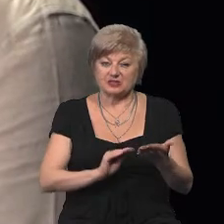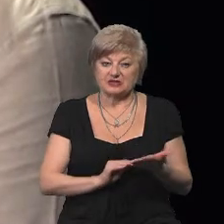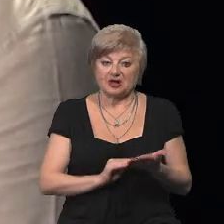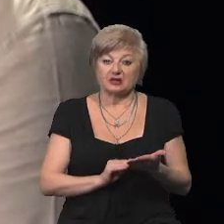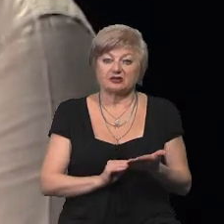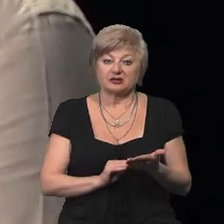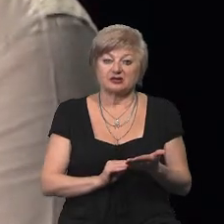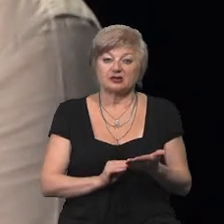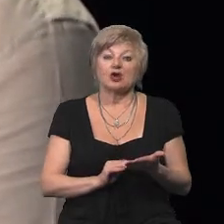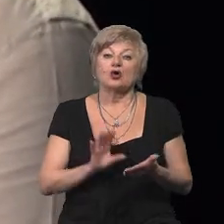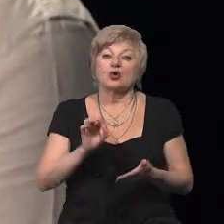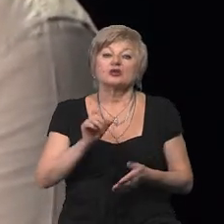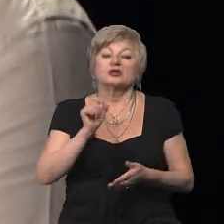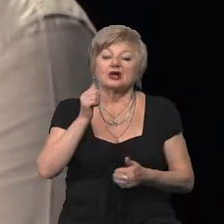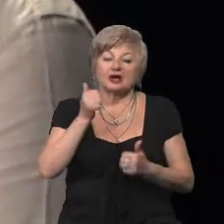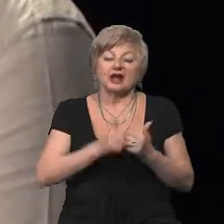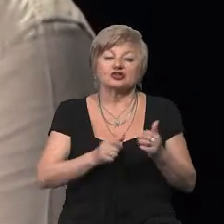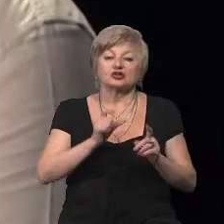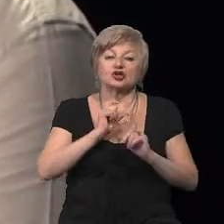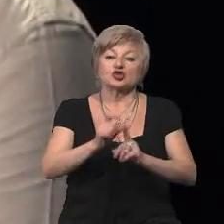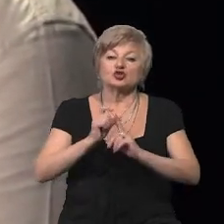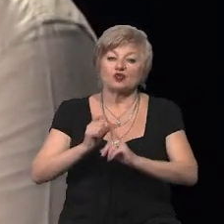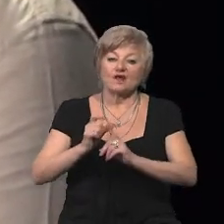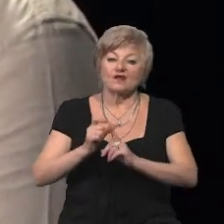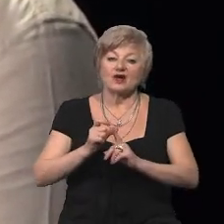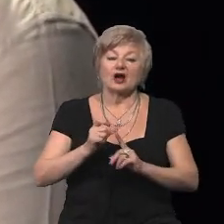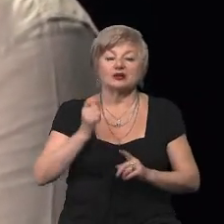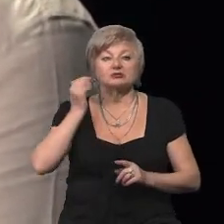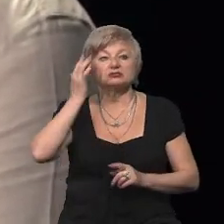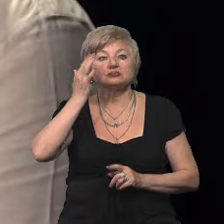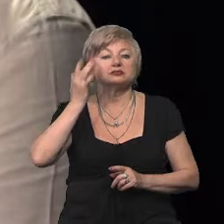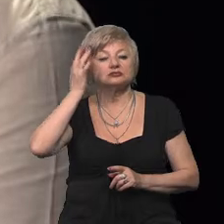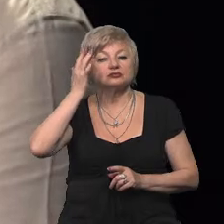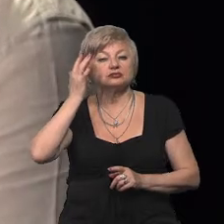и практически каждая реплика – это микрофилософия, то есть, которую